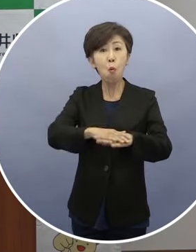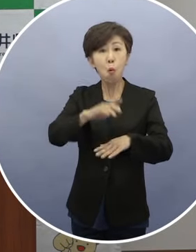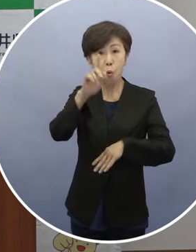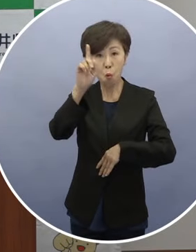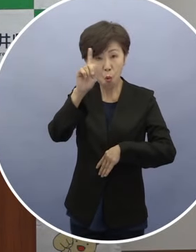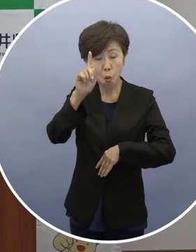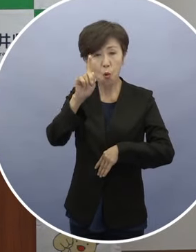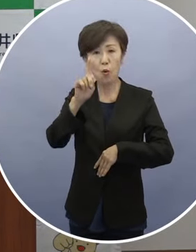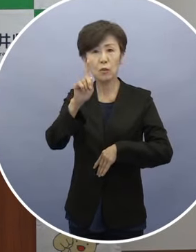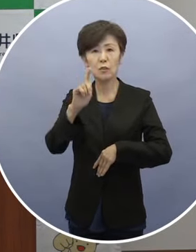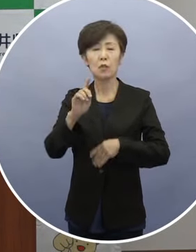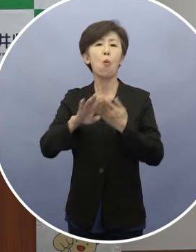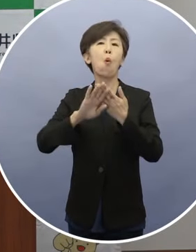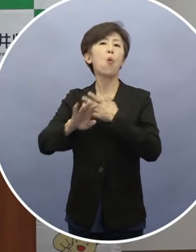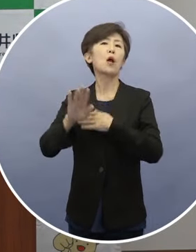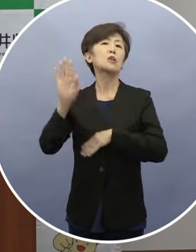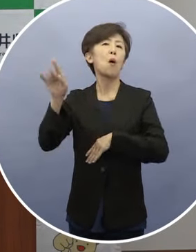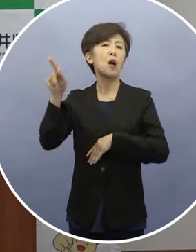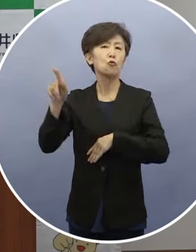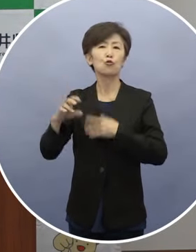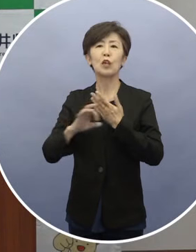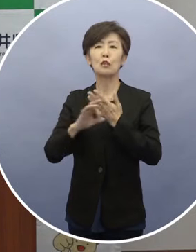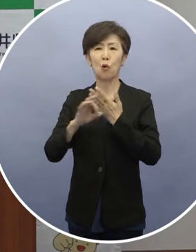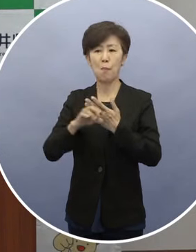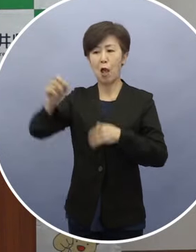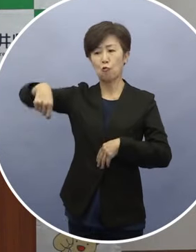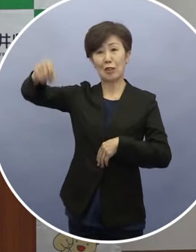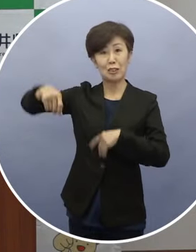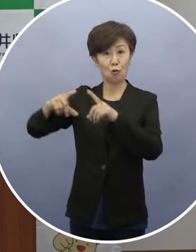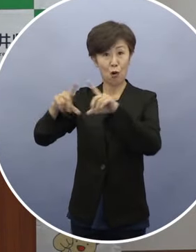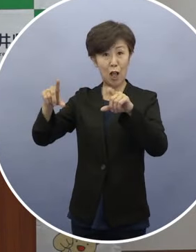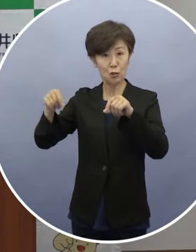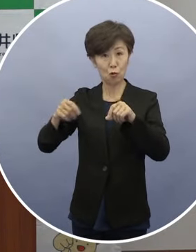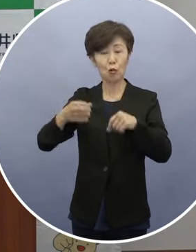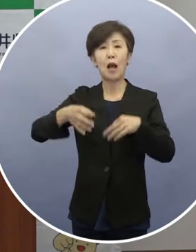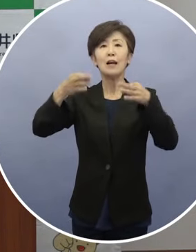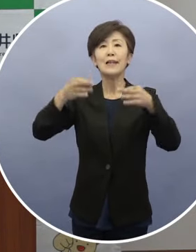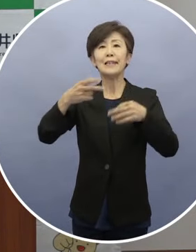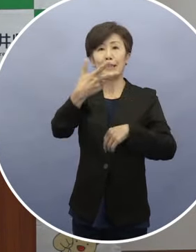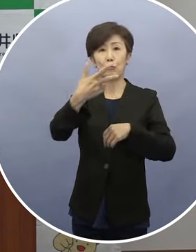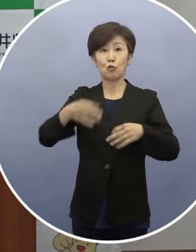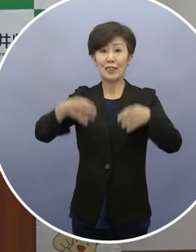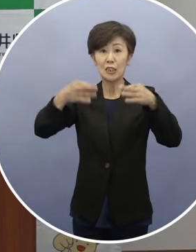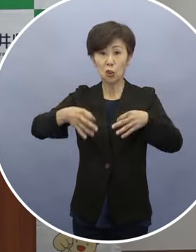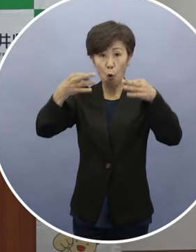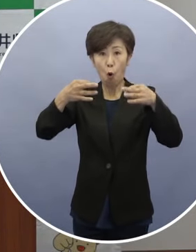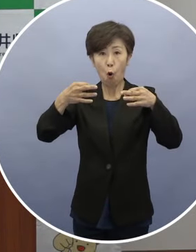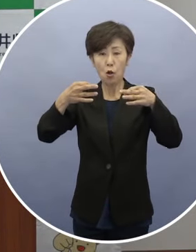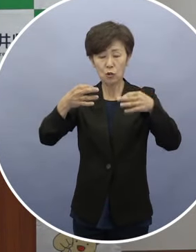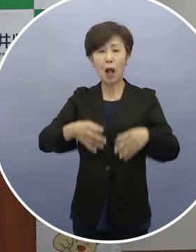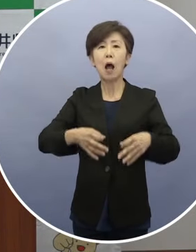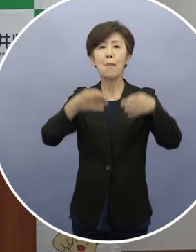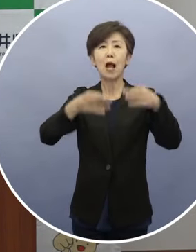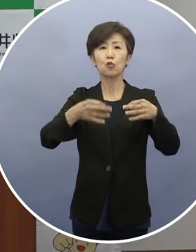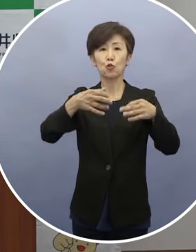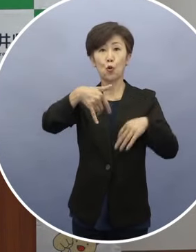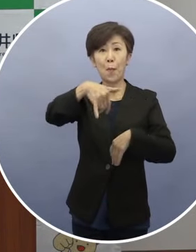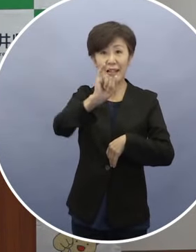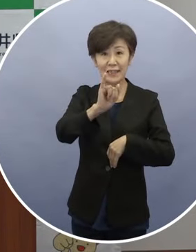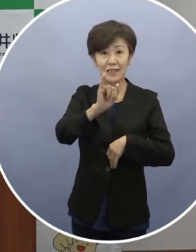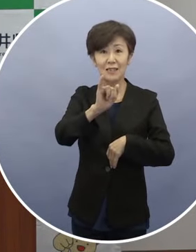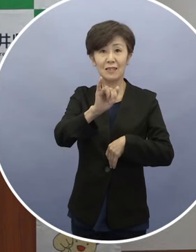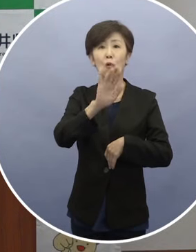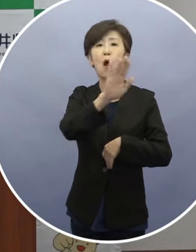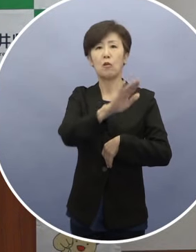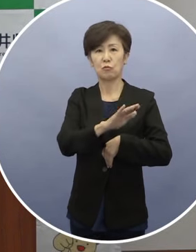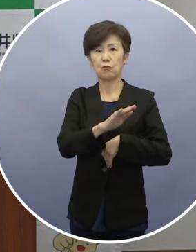は、よく他でもありますけれども、クレジットカードとかセブン銀行とか、バンクペイとか、こういうものを使って